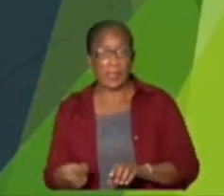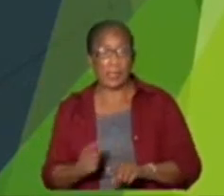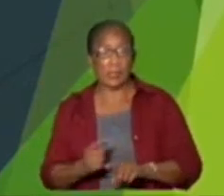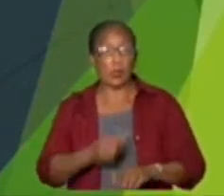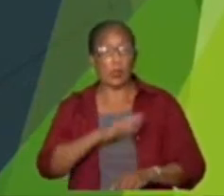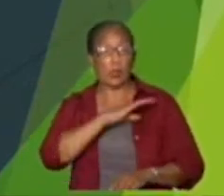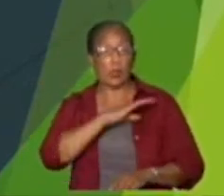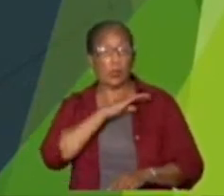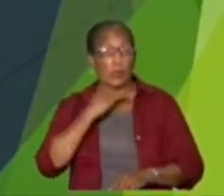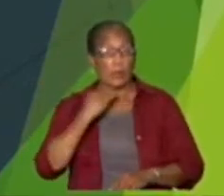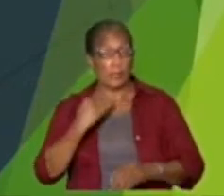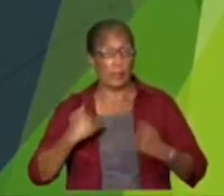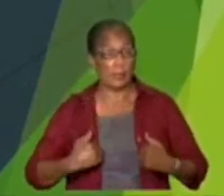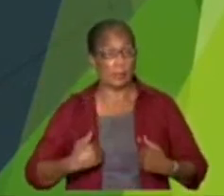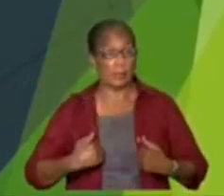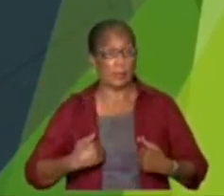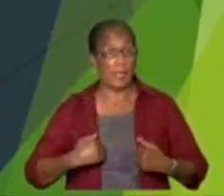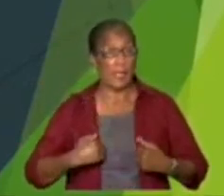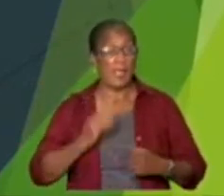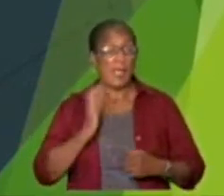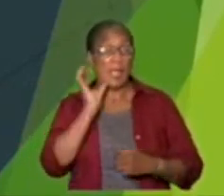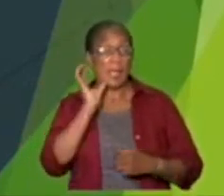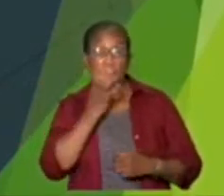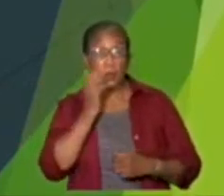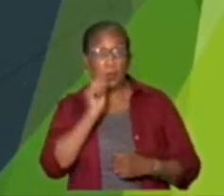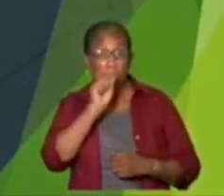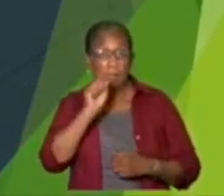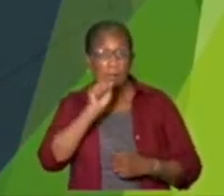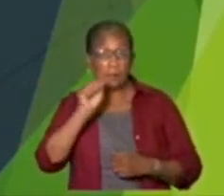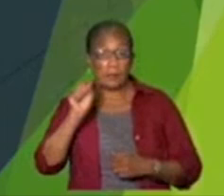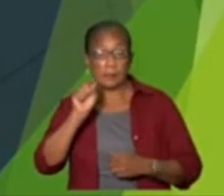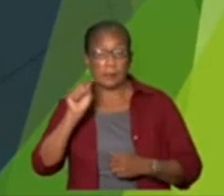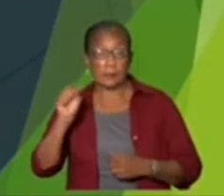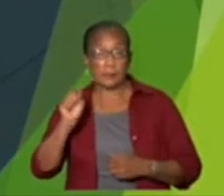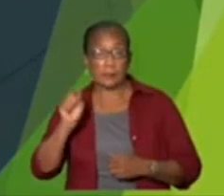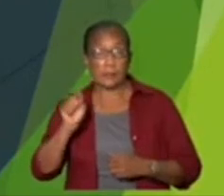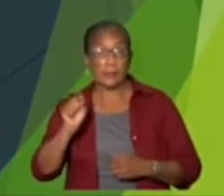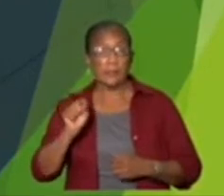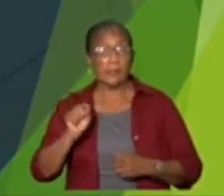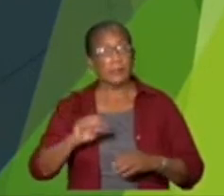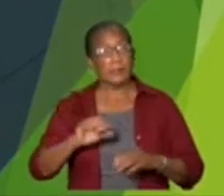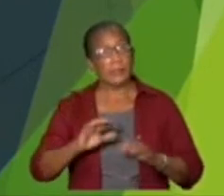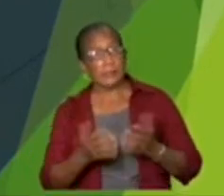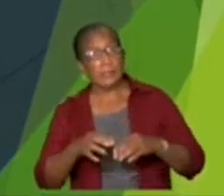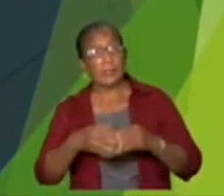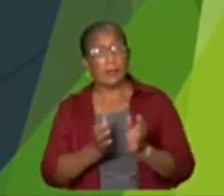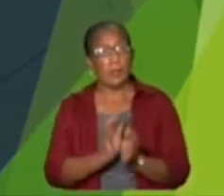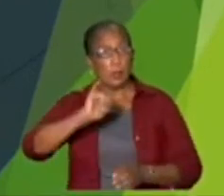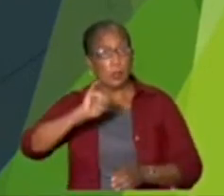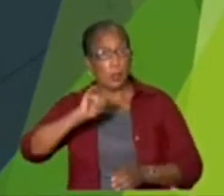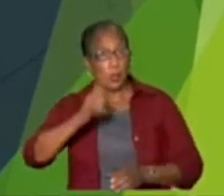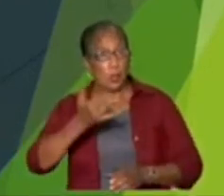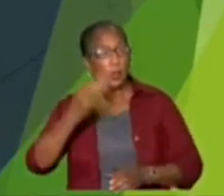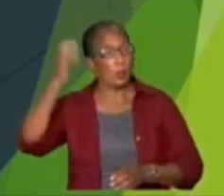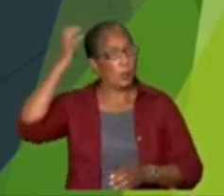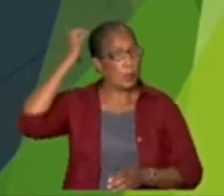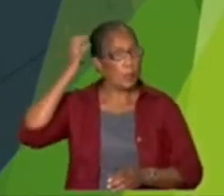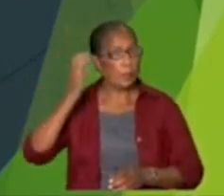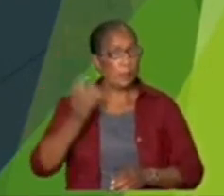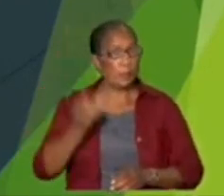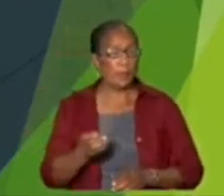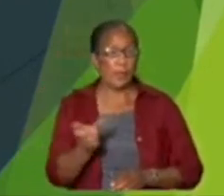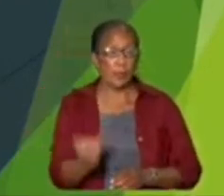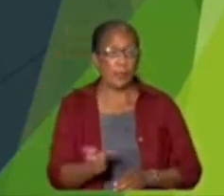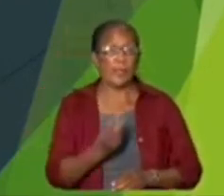overlijdens. En het oranje gestippelde deel, dat zijn dus de gemiddelde nieuwe gevallen per week. En u ziet aan dat